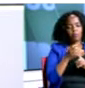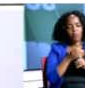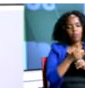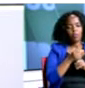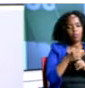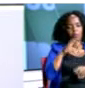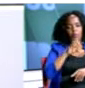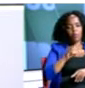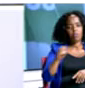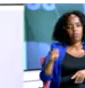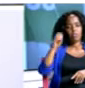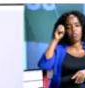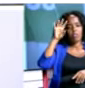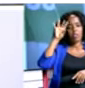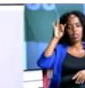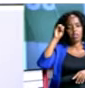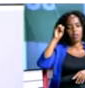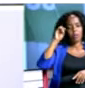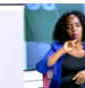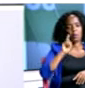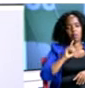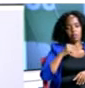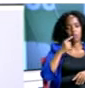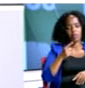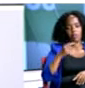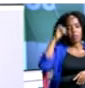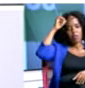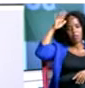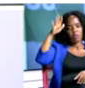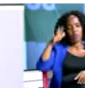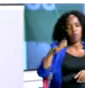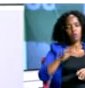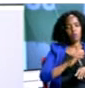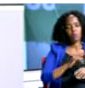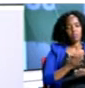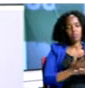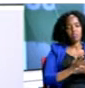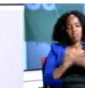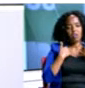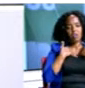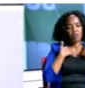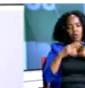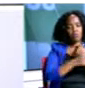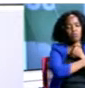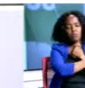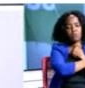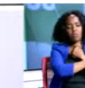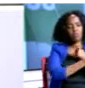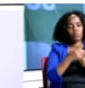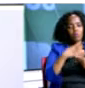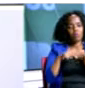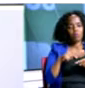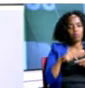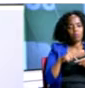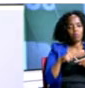lal persentin sa data ma mild no, karena mu malah tu jadi duga lesa kau. Hospital susun tu fikir you, guru